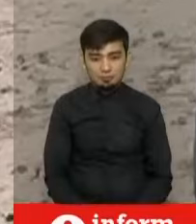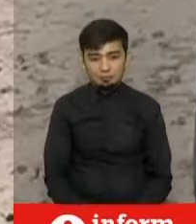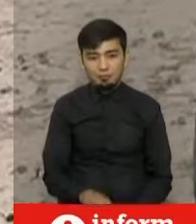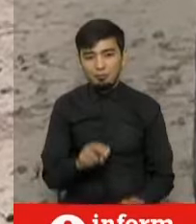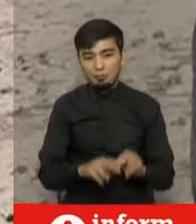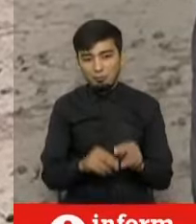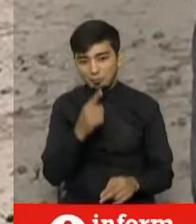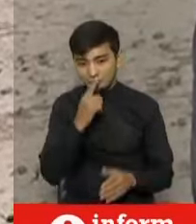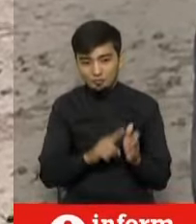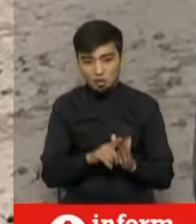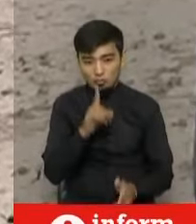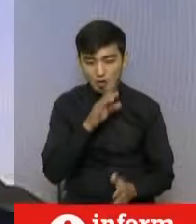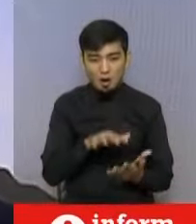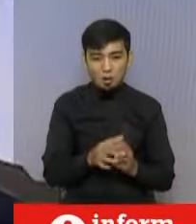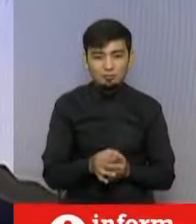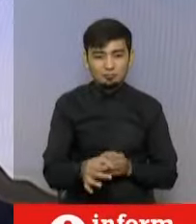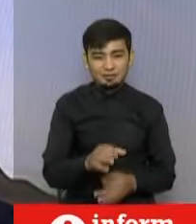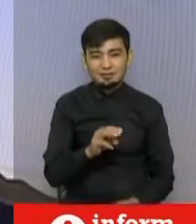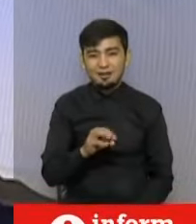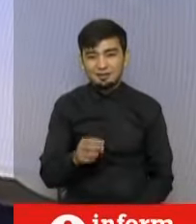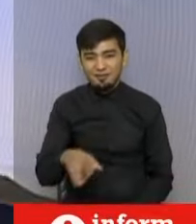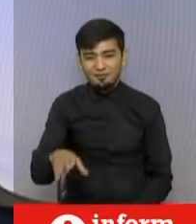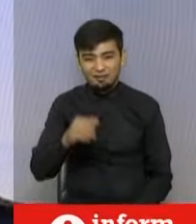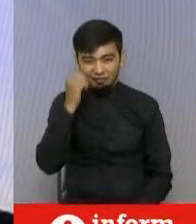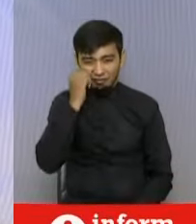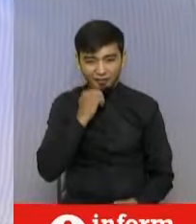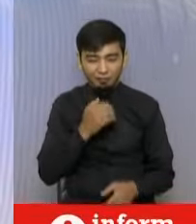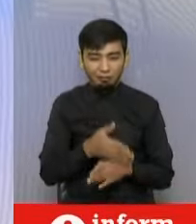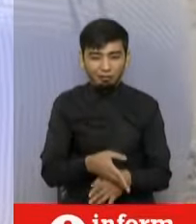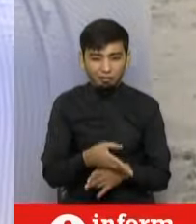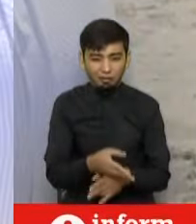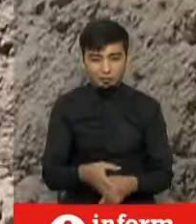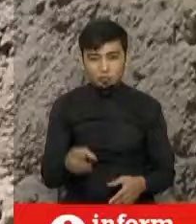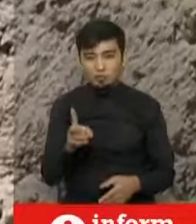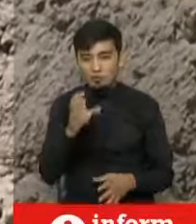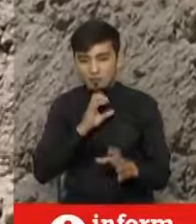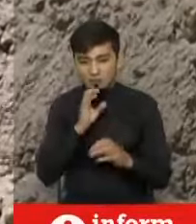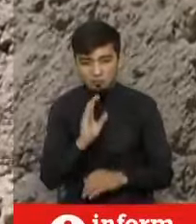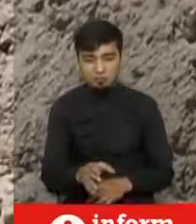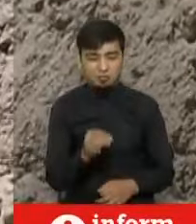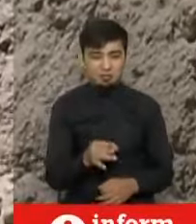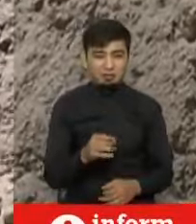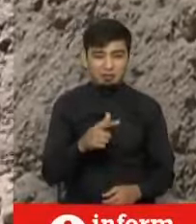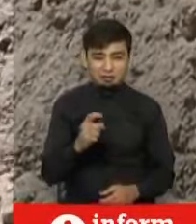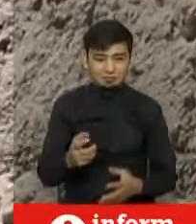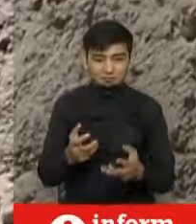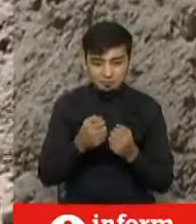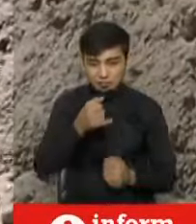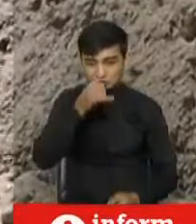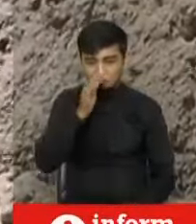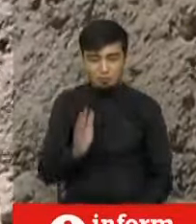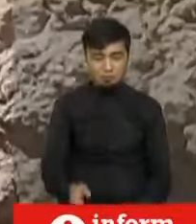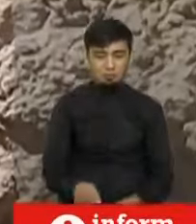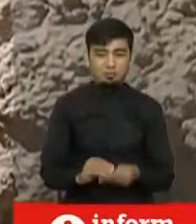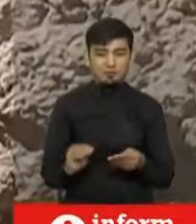енді басталмаса ауыл шетіндегі станция қондырғылары көлденең көк аттыға қолды болып, көгілдір отынға қол жеткіземіз деген арманымыз